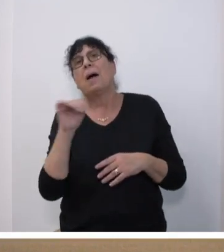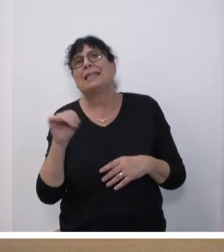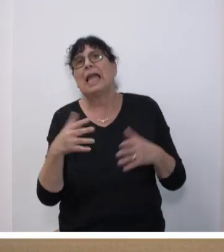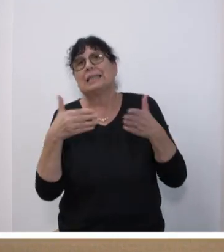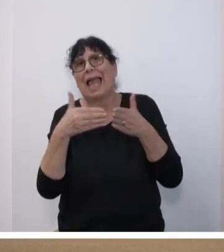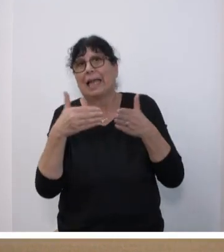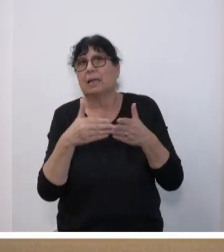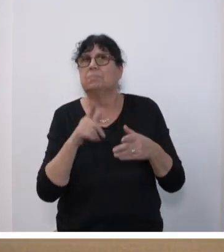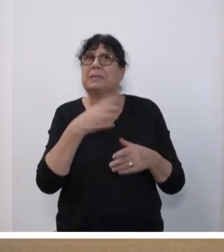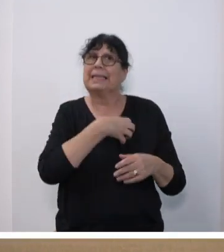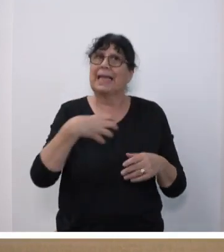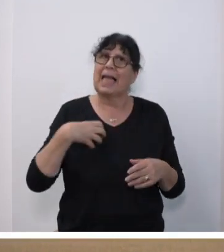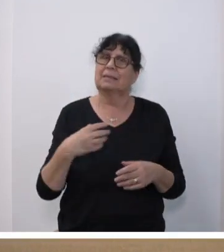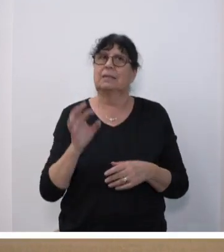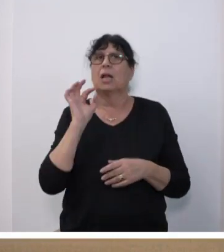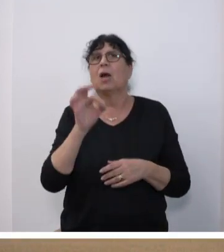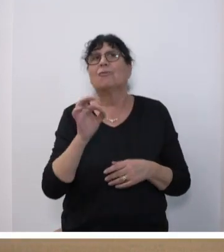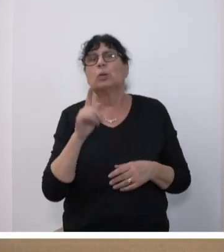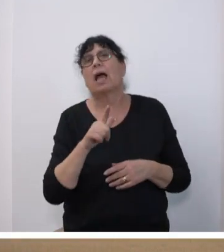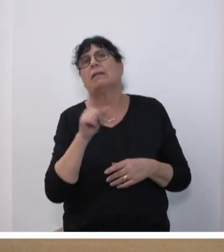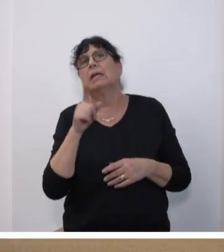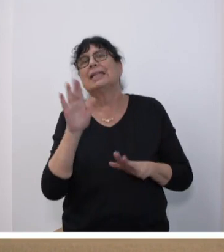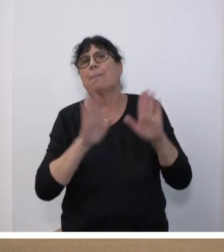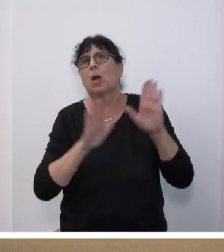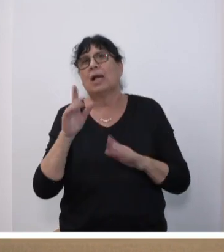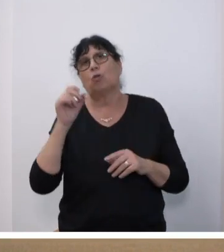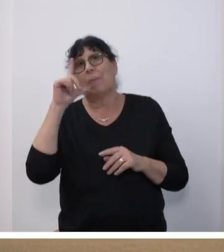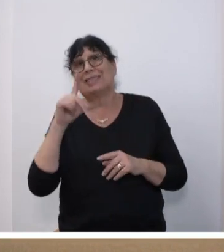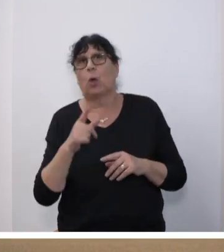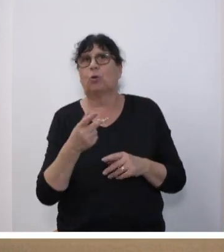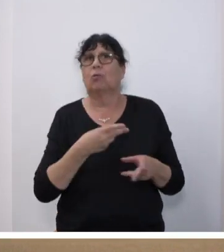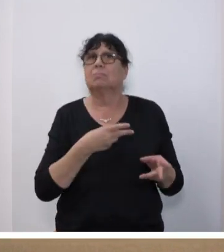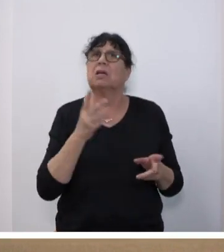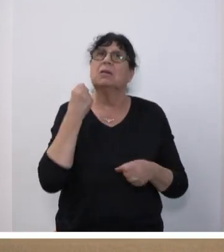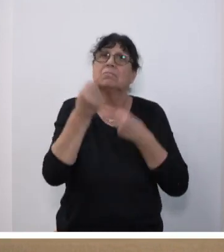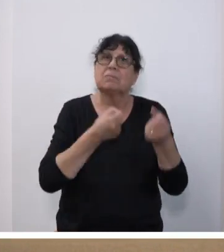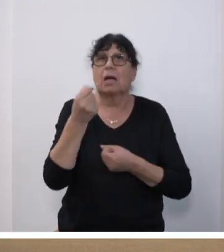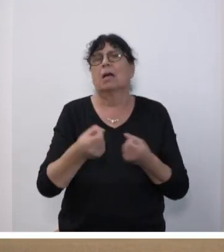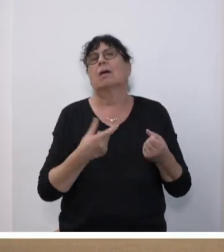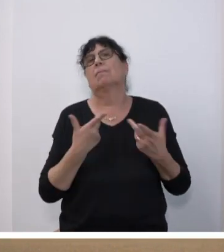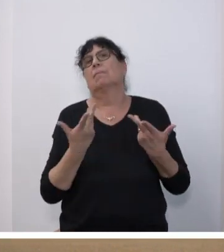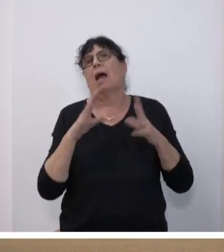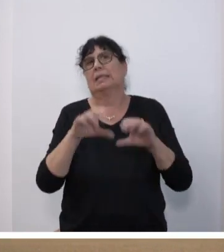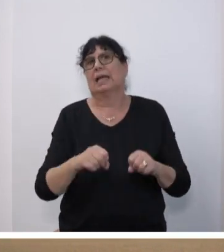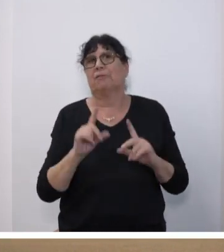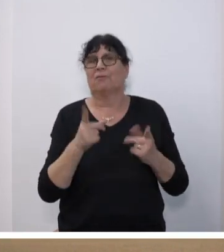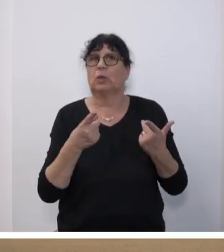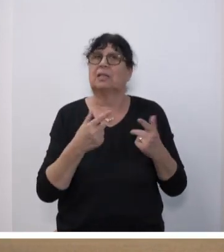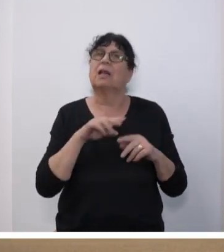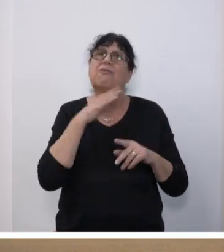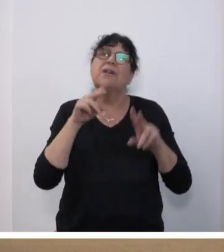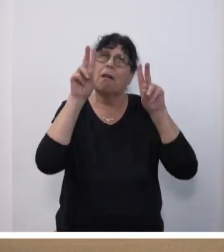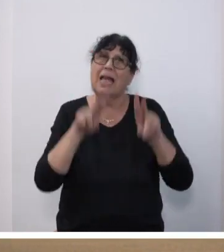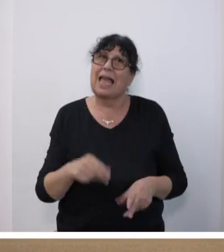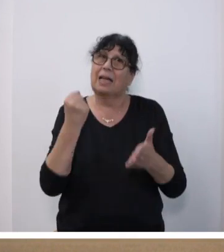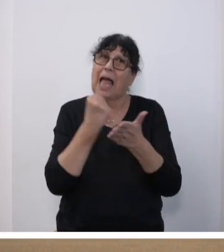seine demokratischen Überzeugungen krankenhausreif geschlagen wurde. Ich denke an die vielen Ehrenamtlichen, die eingeschüchtert werden und deren Namen wir